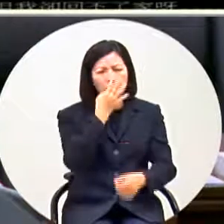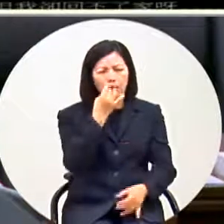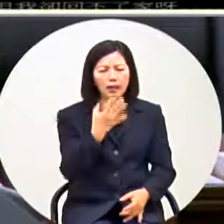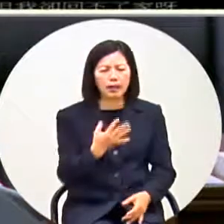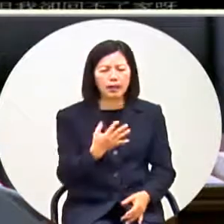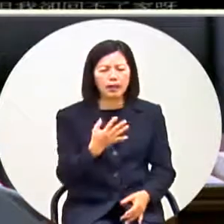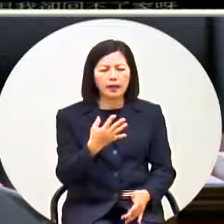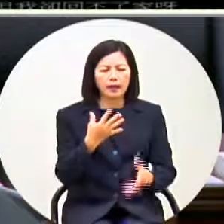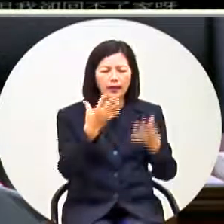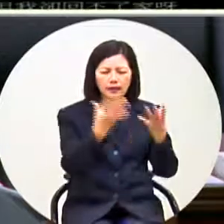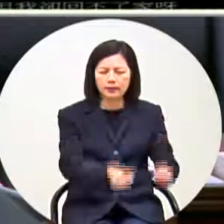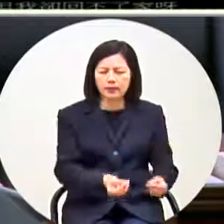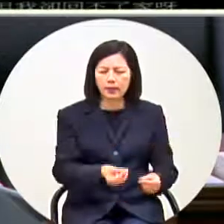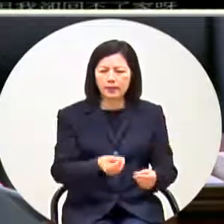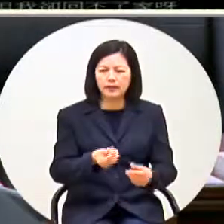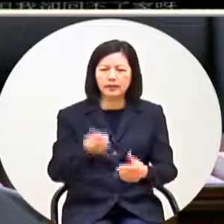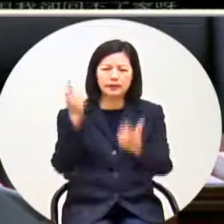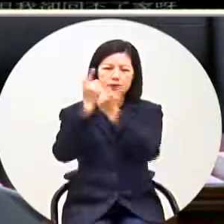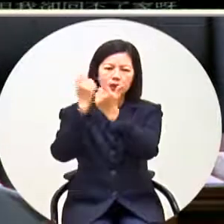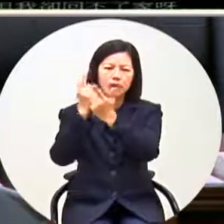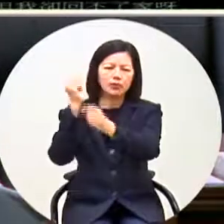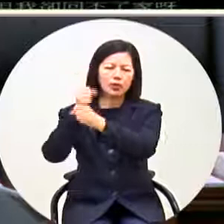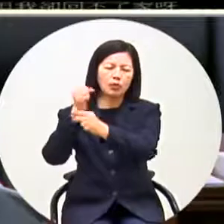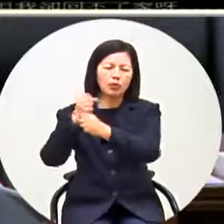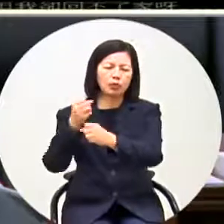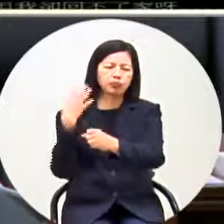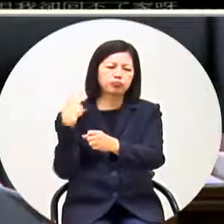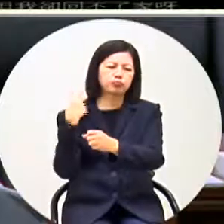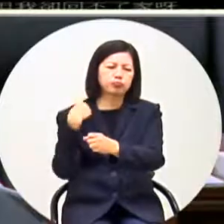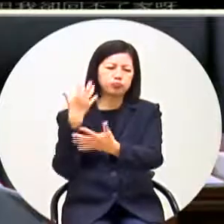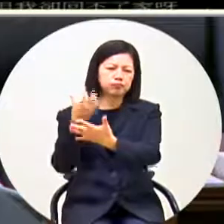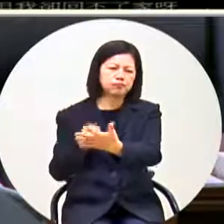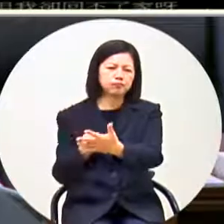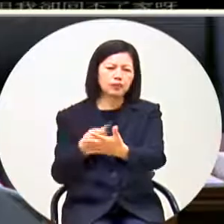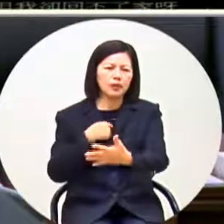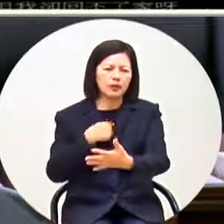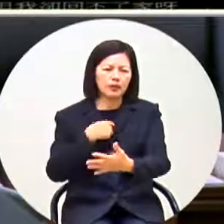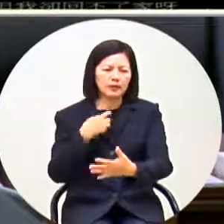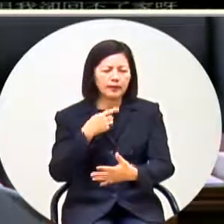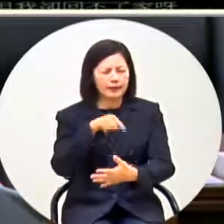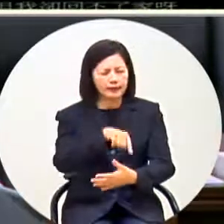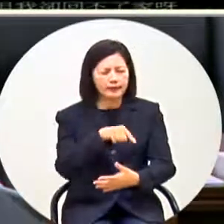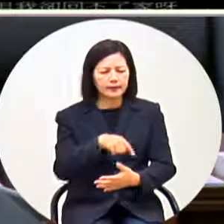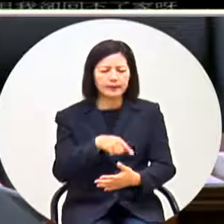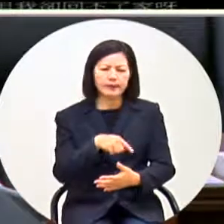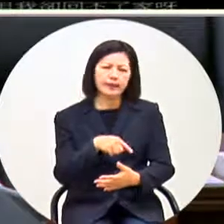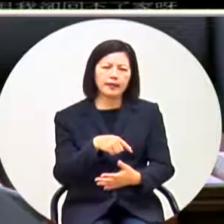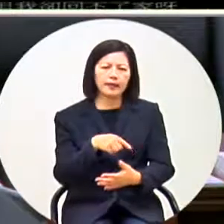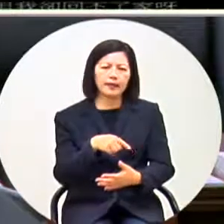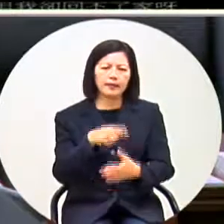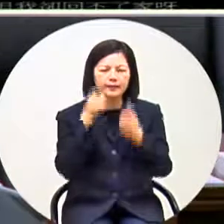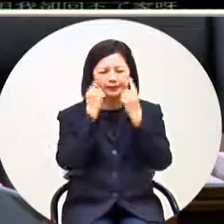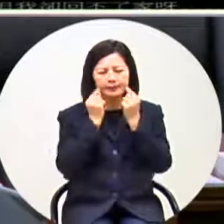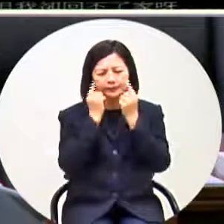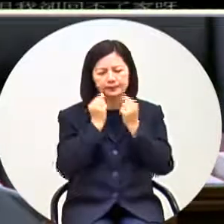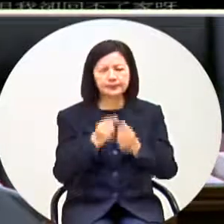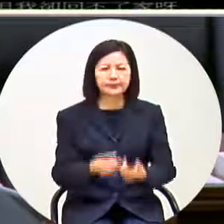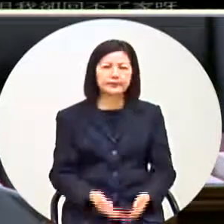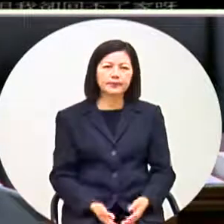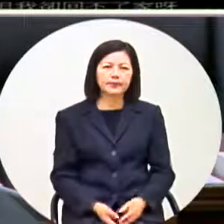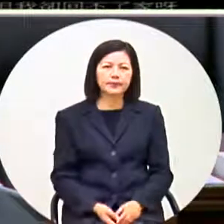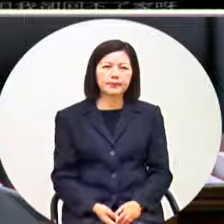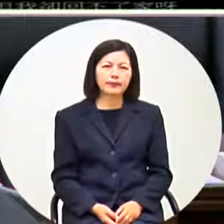作。我觉得这是非常心酸一个贴文，好，非常心酸的贴文哦。那我希望市长还有